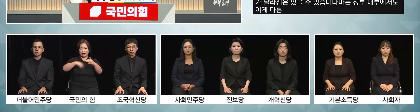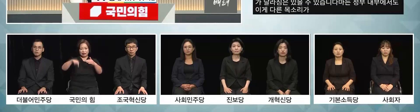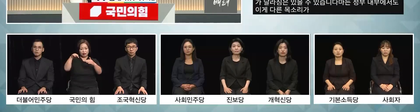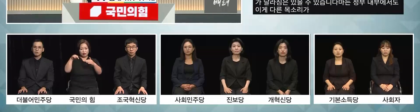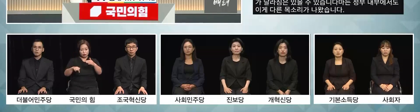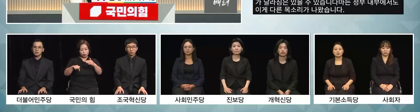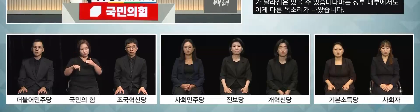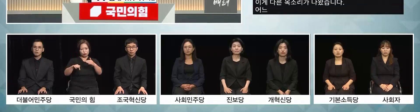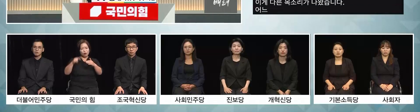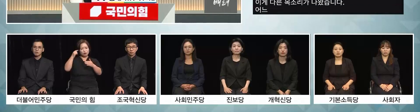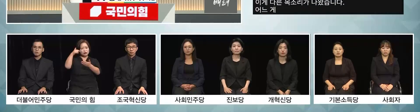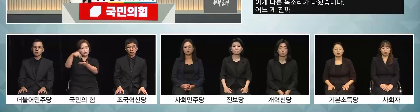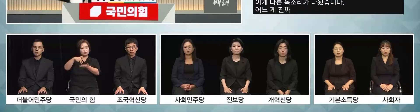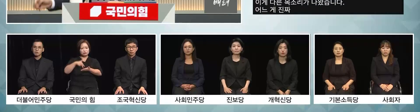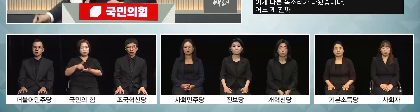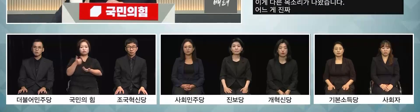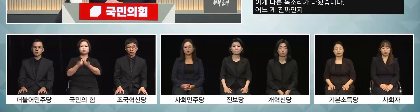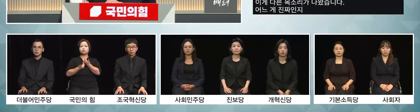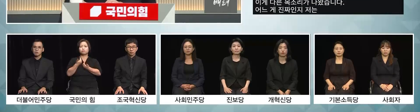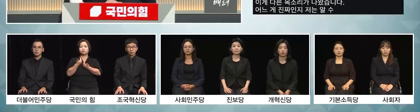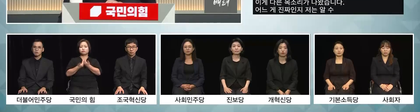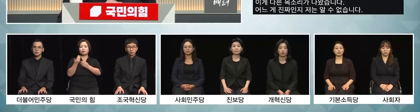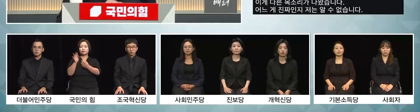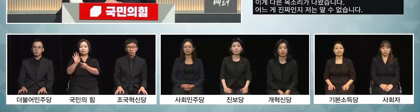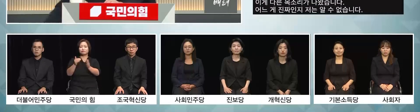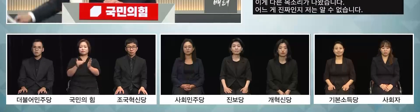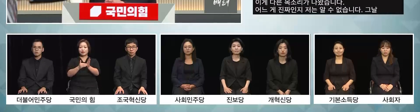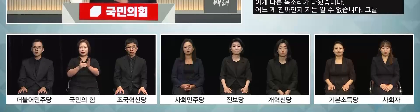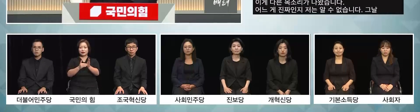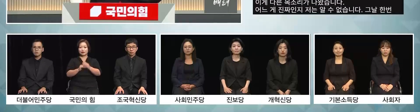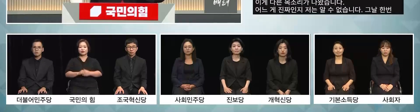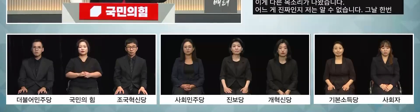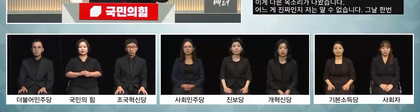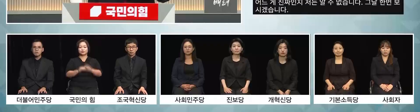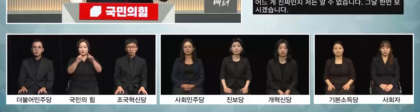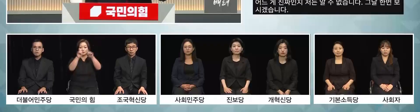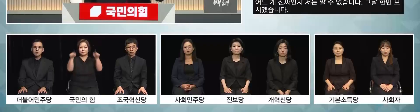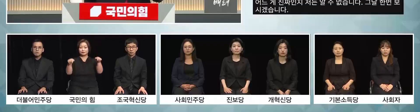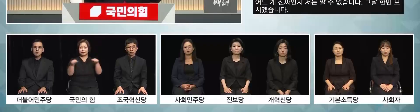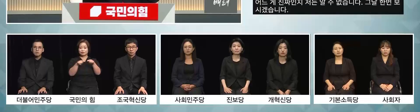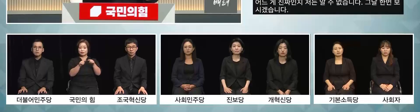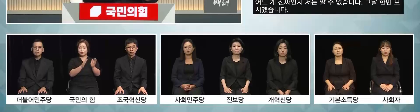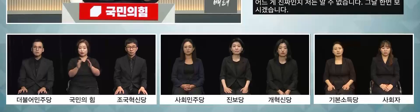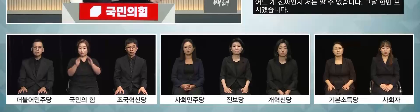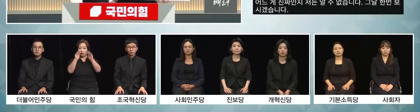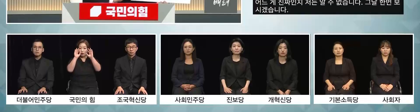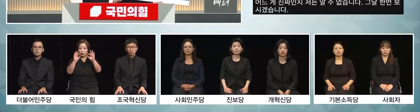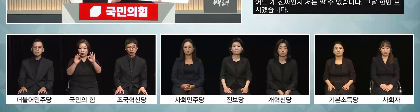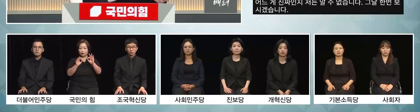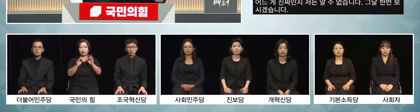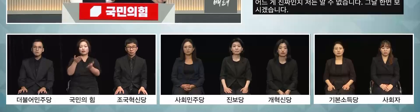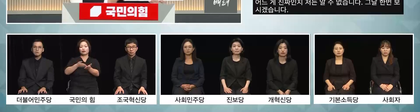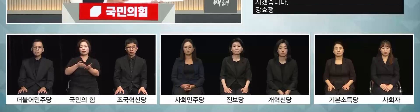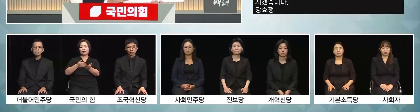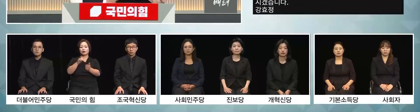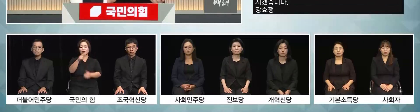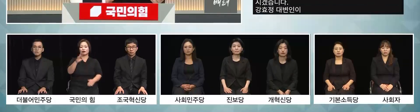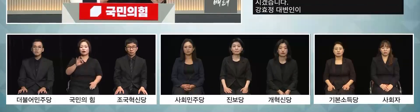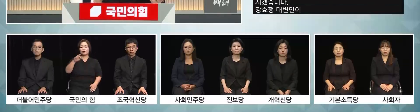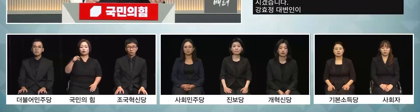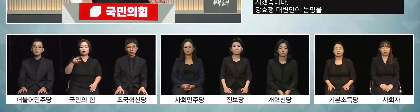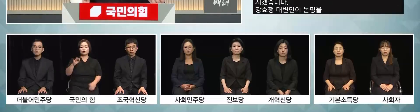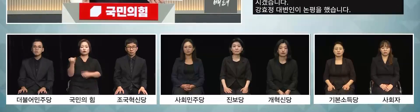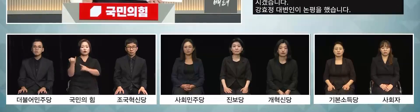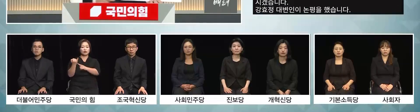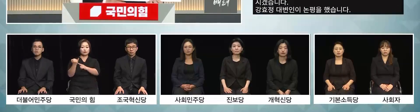나왔습니다. 어느 게 진짜인지 저는 알 수가 없습니다. 자, 그날 한번 보시겠습니다. 강유정 대변인이 논평을 했습니다. 강유정